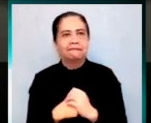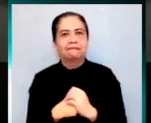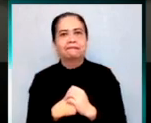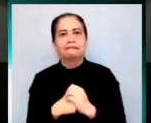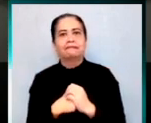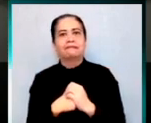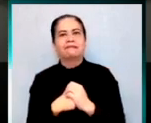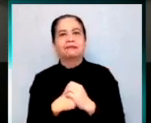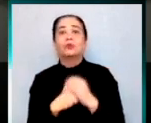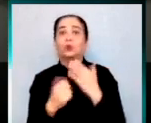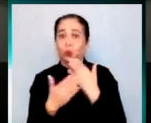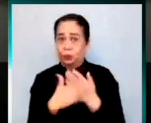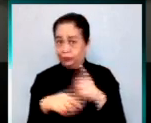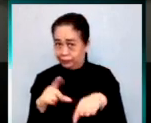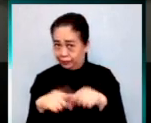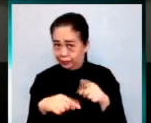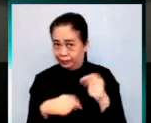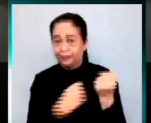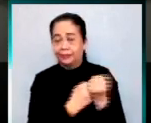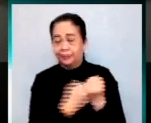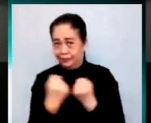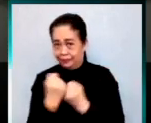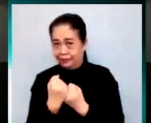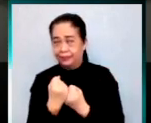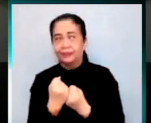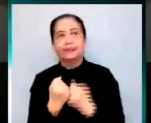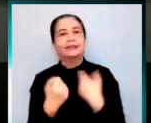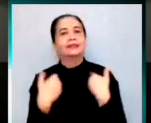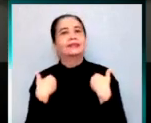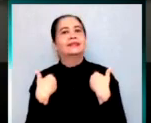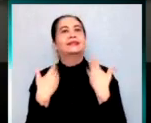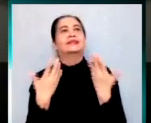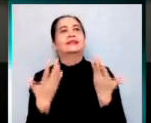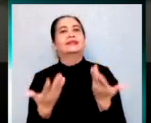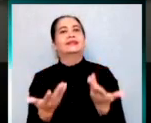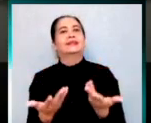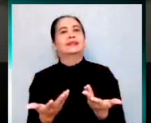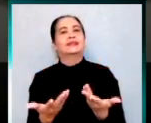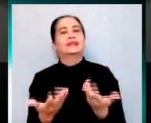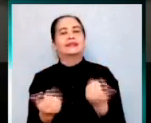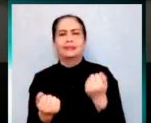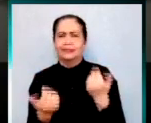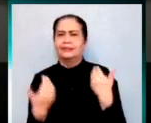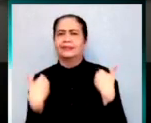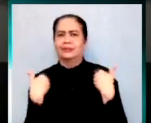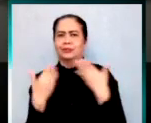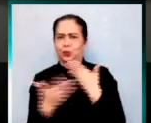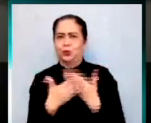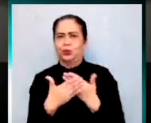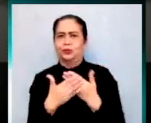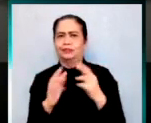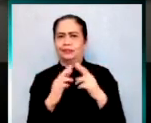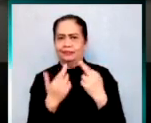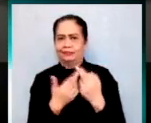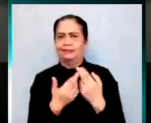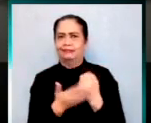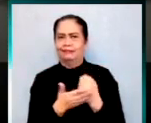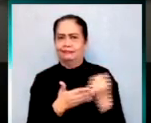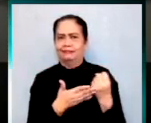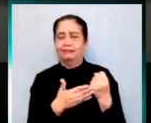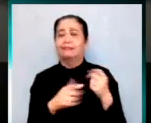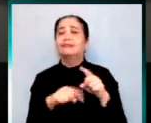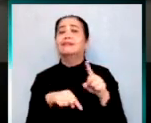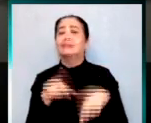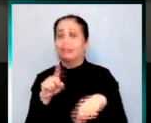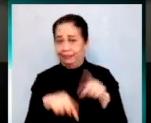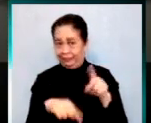we're good friends and we support each other and we have a still have a good relationship as friends